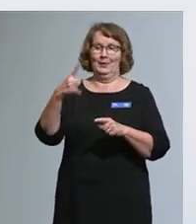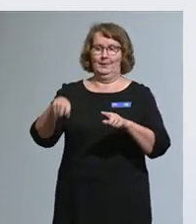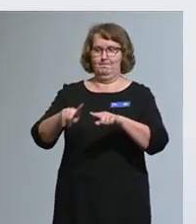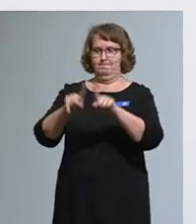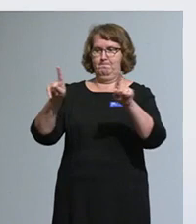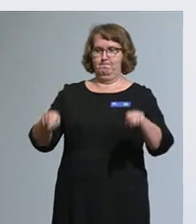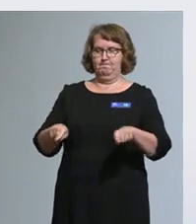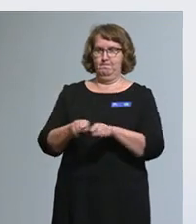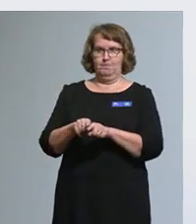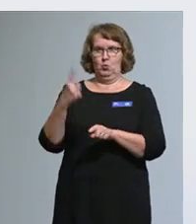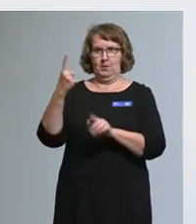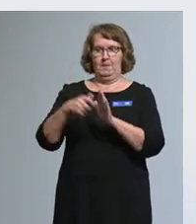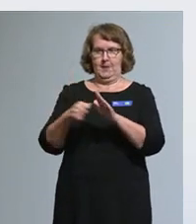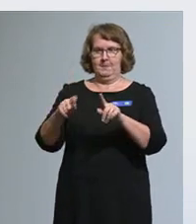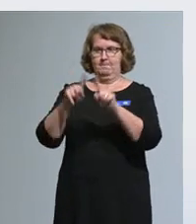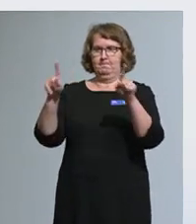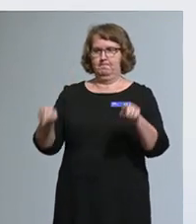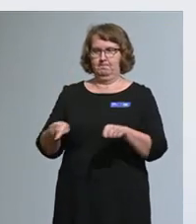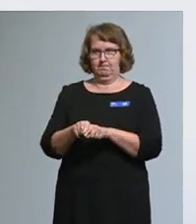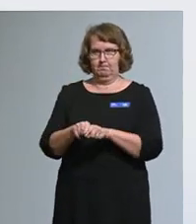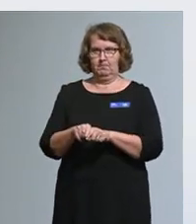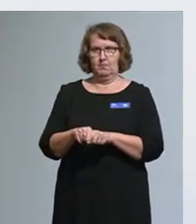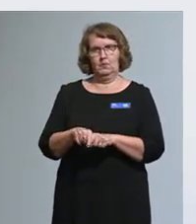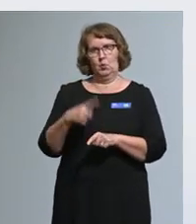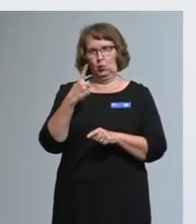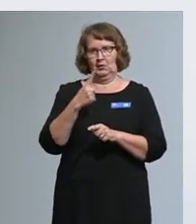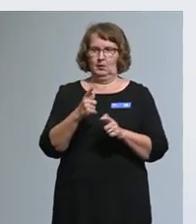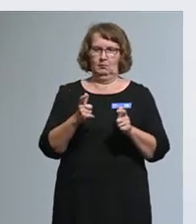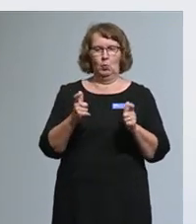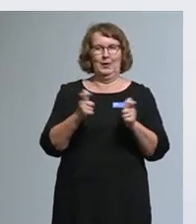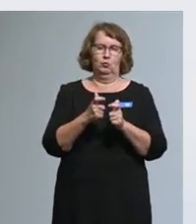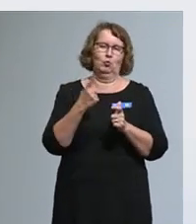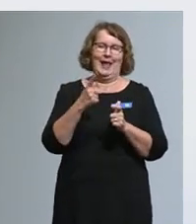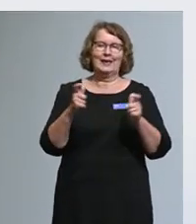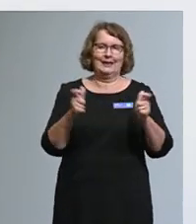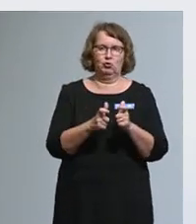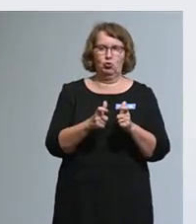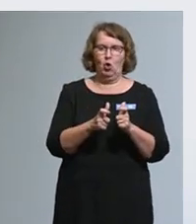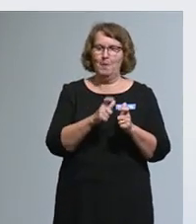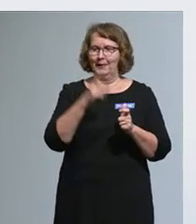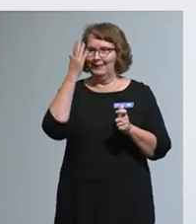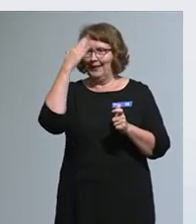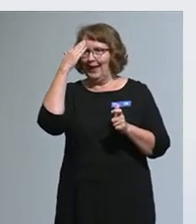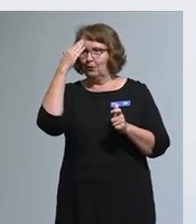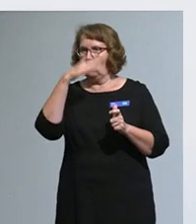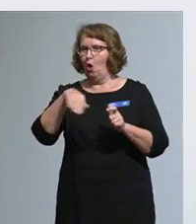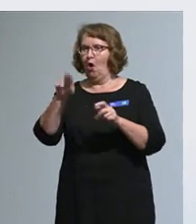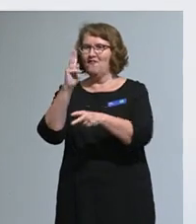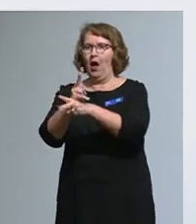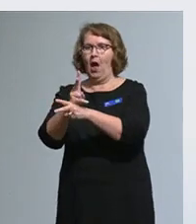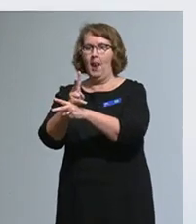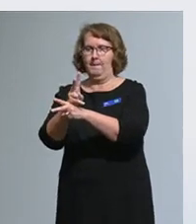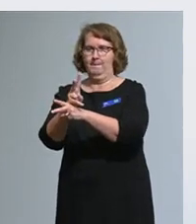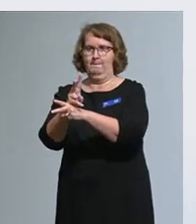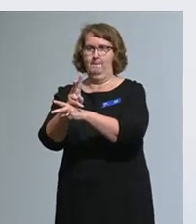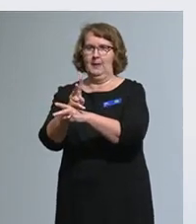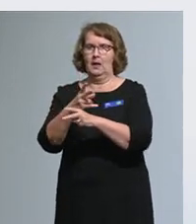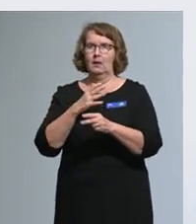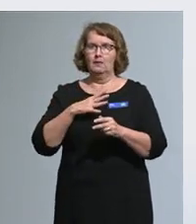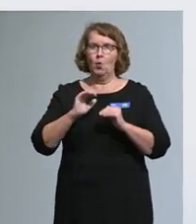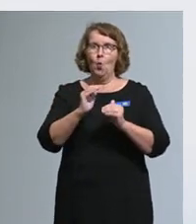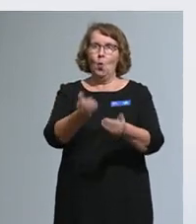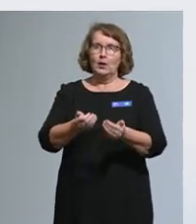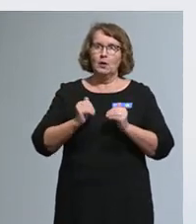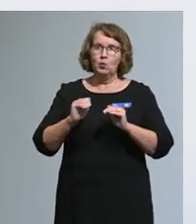sitten yhden yhdistyksen, muun muassa tässä tapauksessa järjestön tiedot löytyisi, ettei niitä tarvitsisi joka kerta kirjoittaa sinne